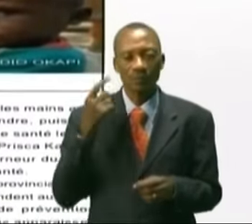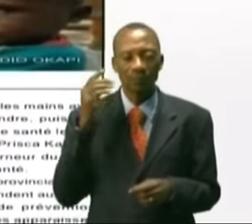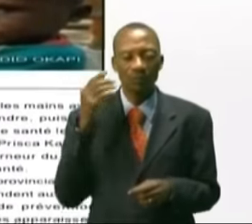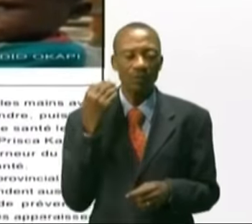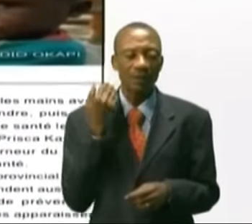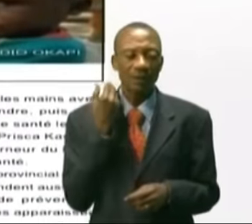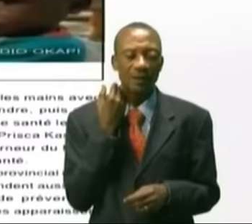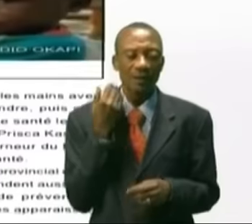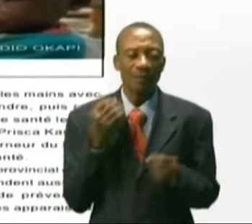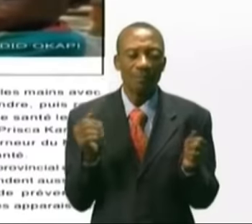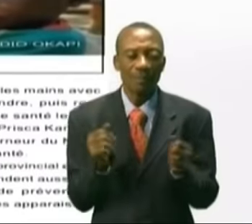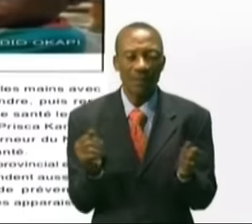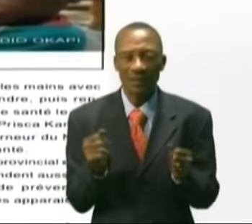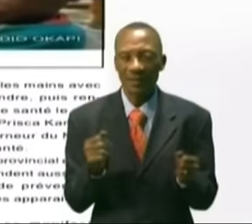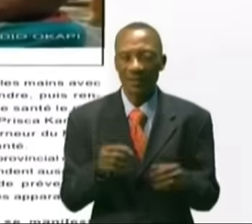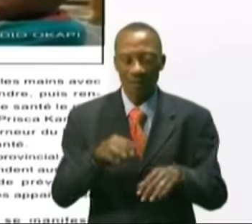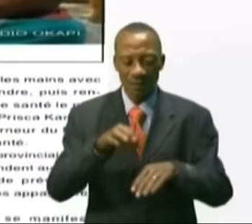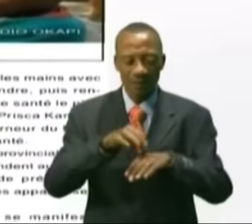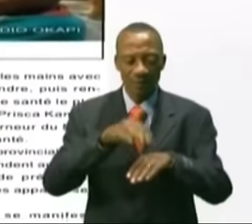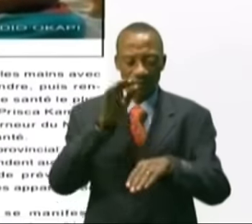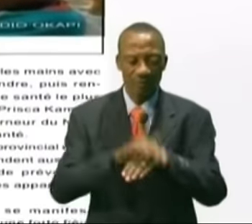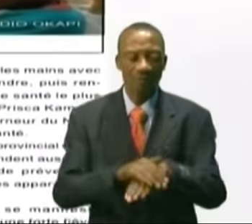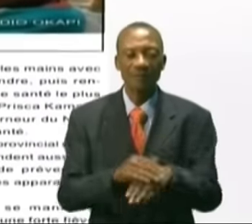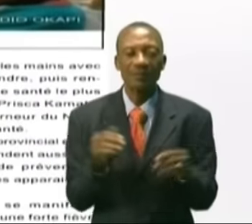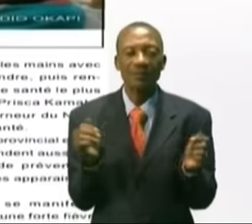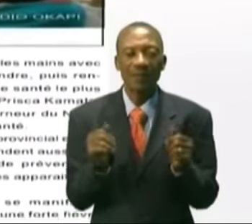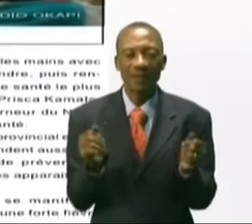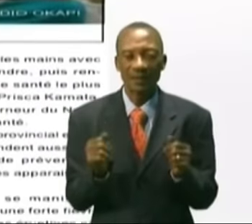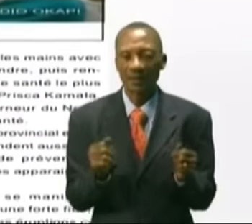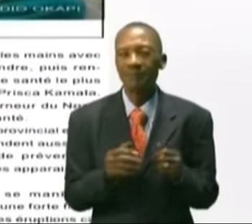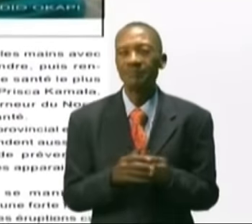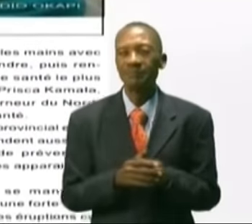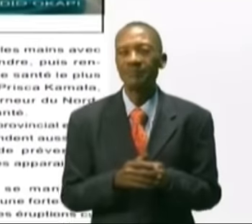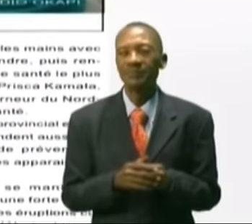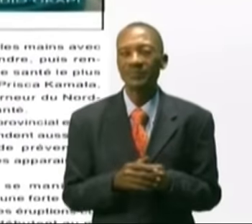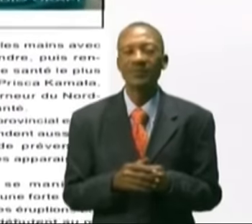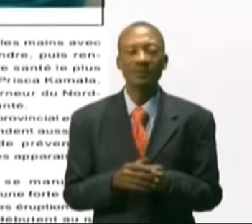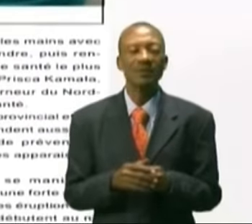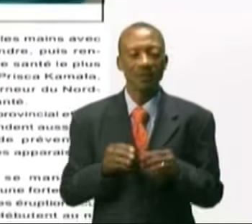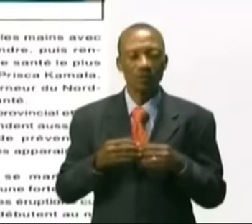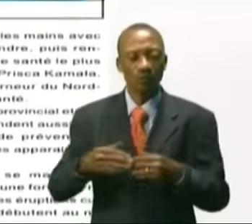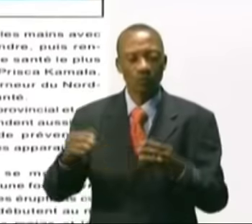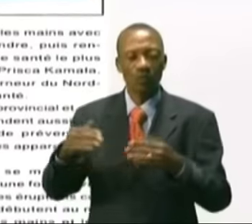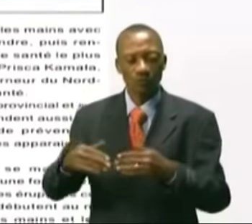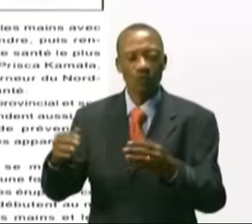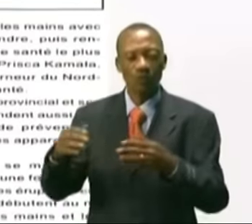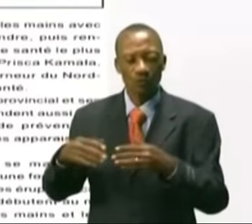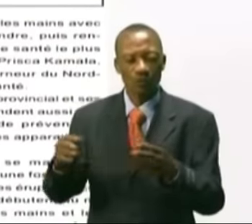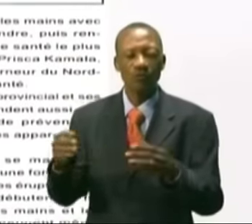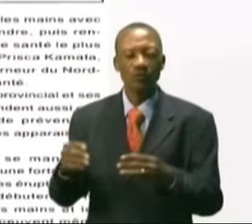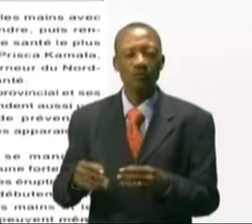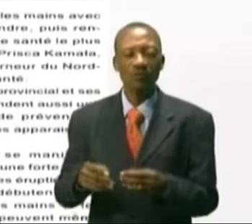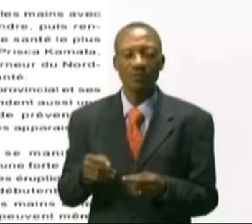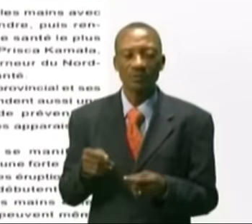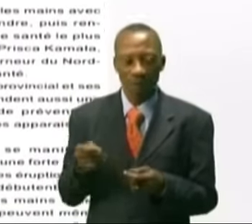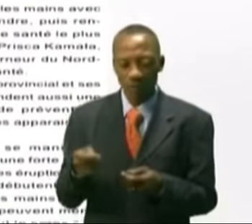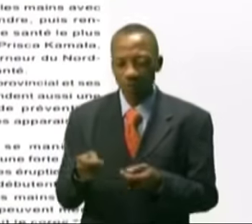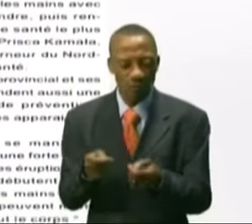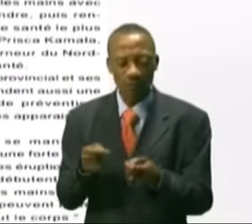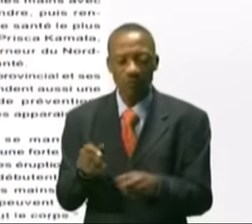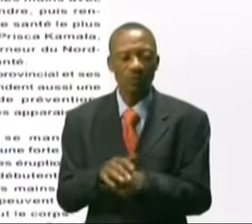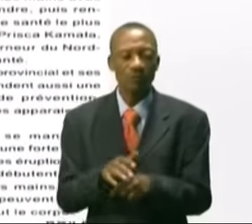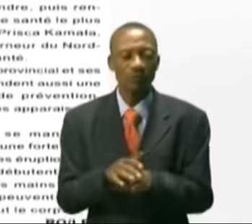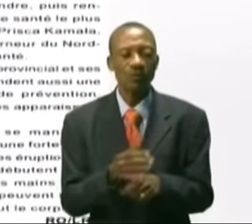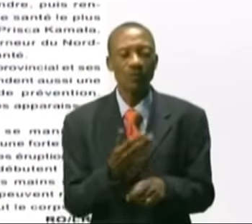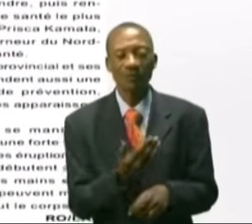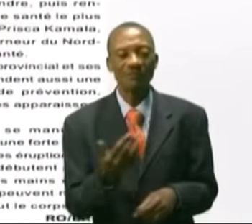apparue depuis le 2 juin a déjà touché 8 personnes dont 3 zones de santé selon le gouvernement provincial. C'est notamment la zone de santé